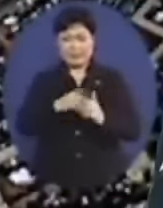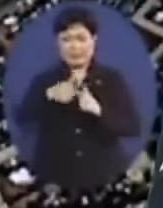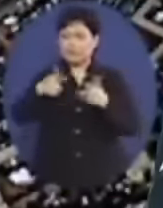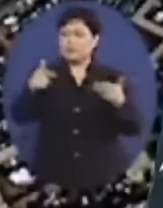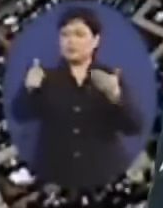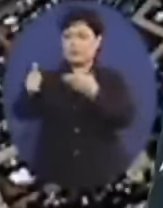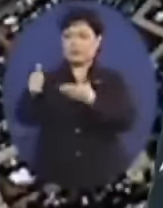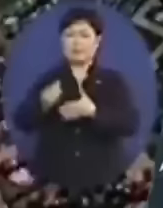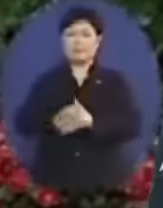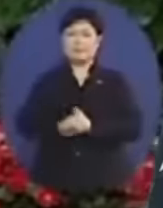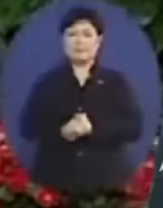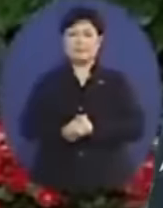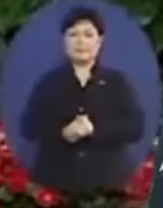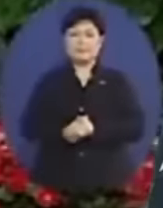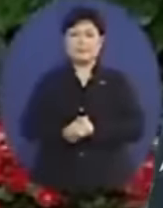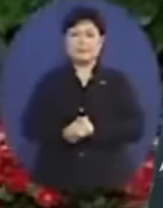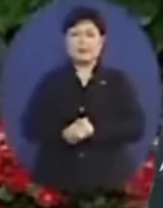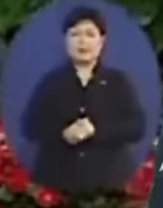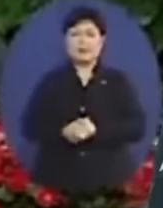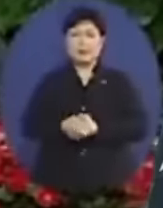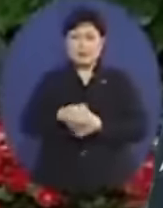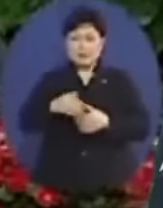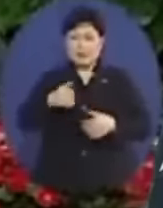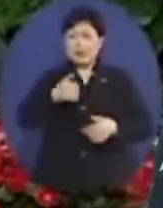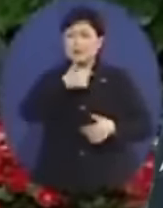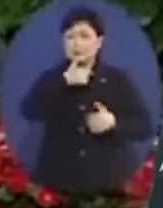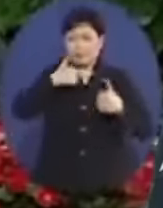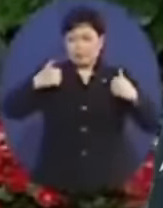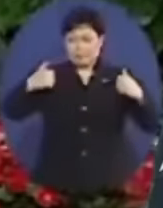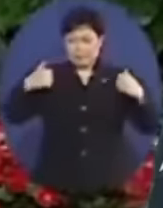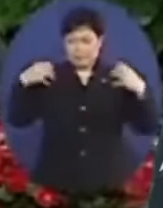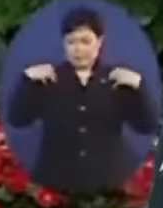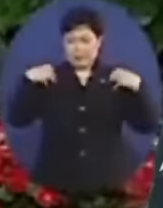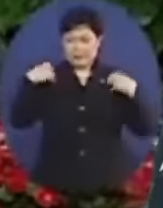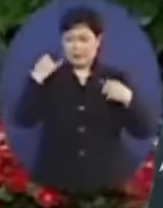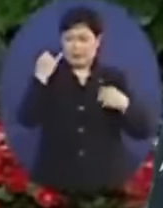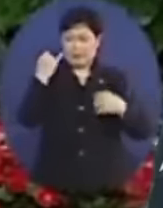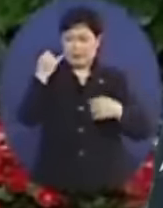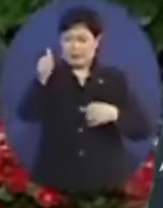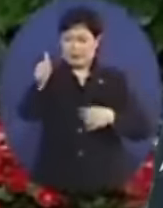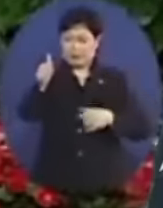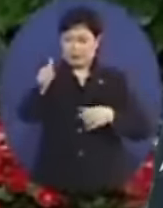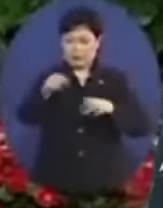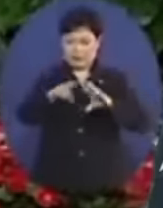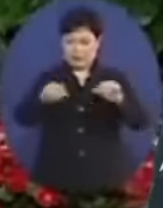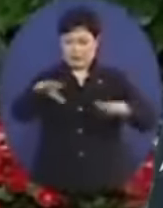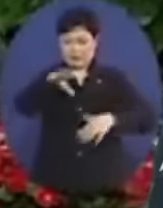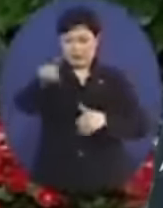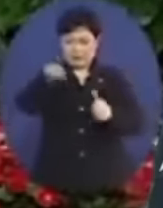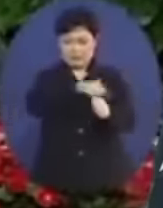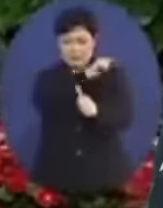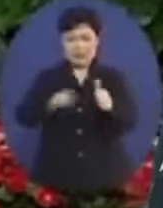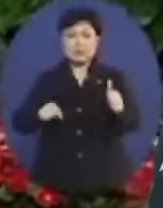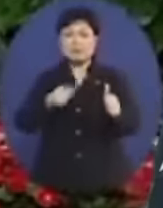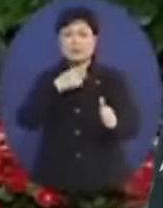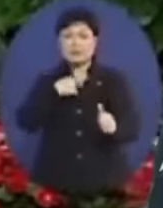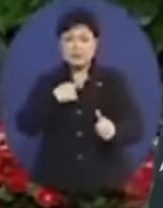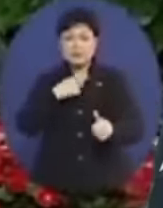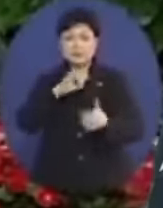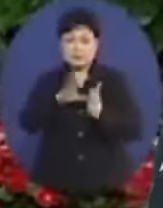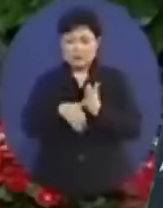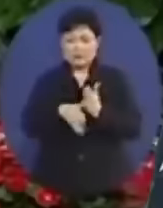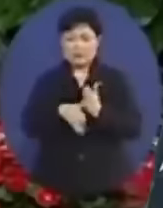예수님이 빌라에서 채찍에 맞았지 않습니까 예수님이 채찍에 맞으신